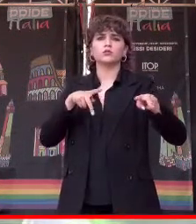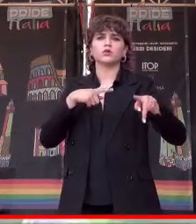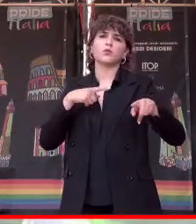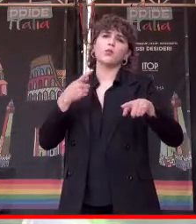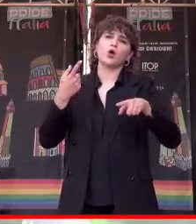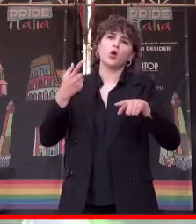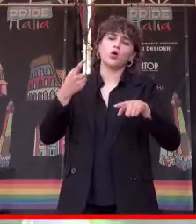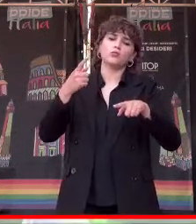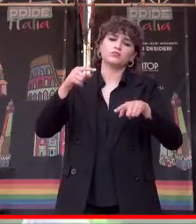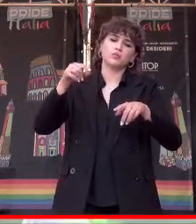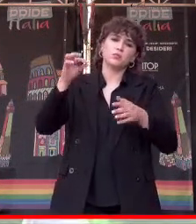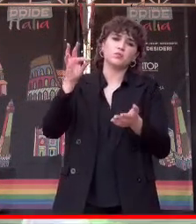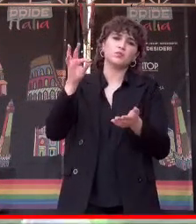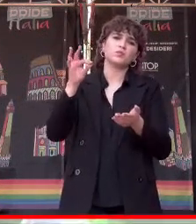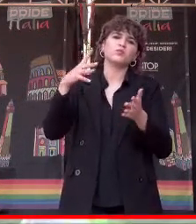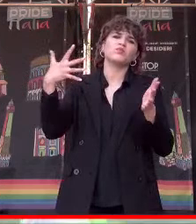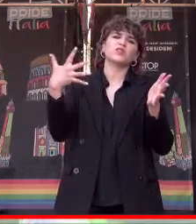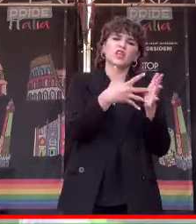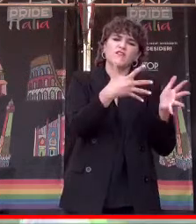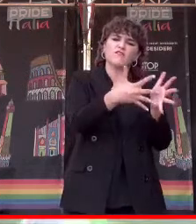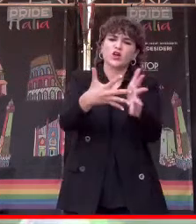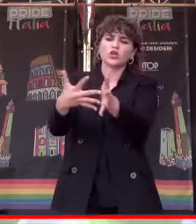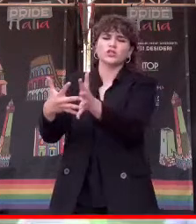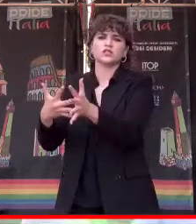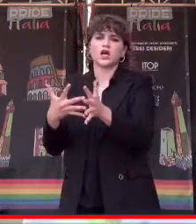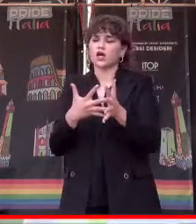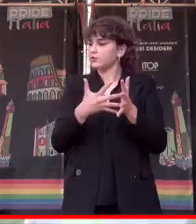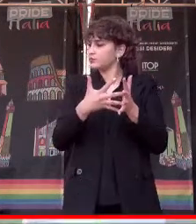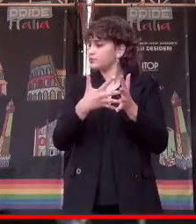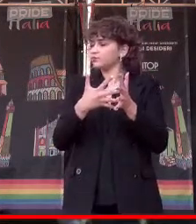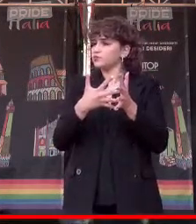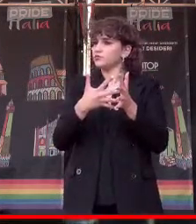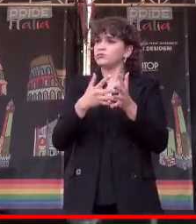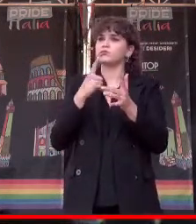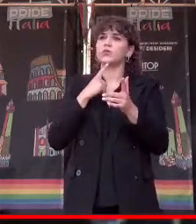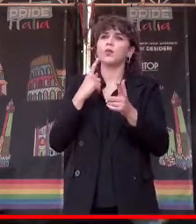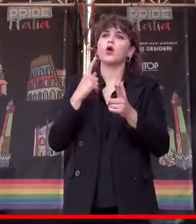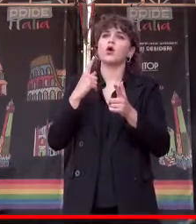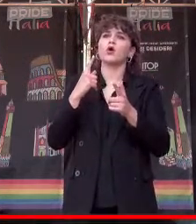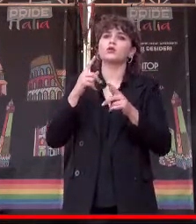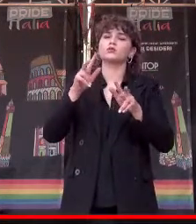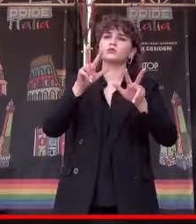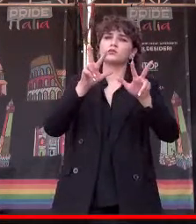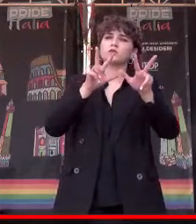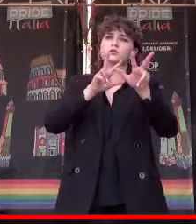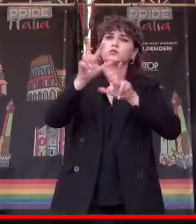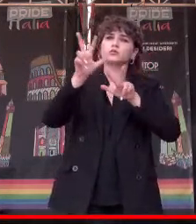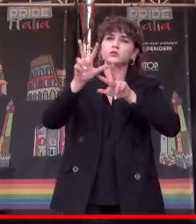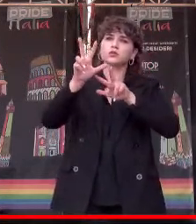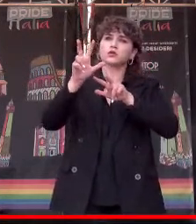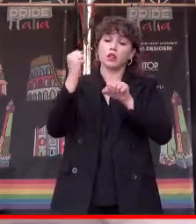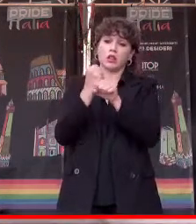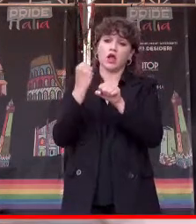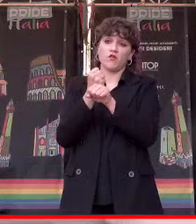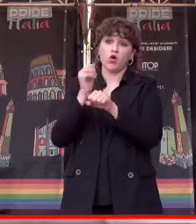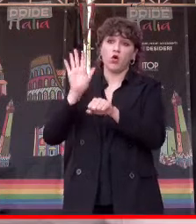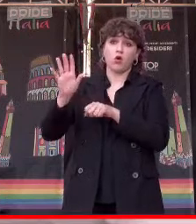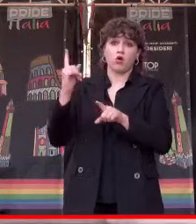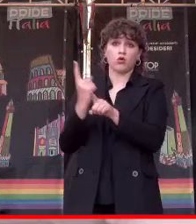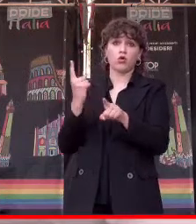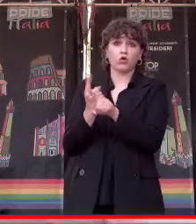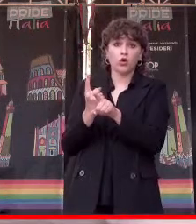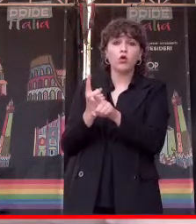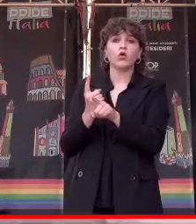no? E, che è un po' quello che viene chiesto di fare ai municipi attraverso la redazione. Ok, l'abbiamo fatto puntualmente, un lavoro